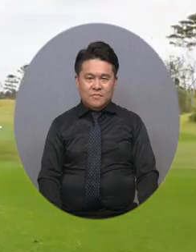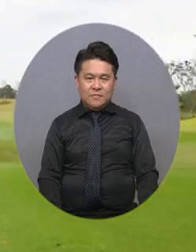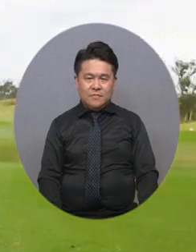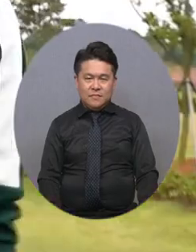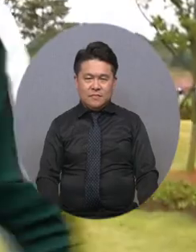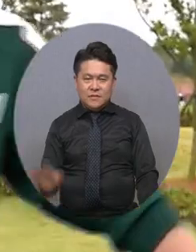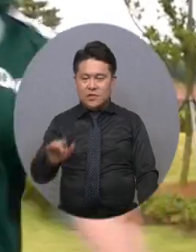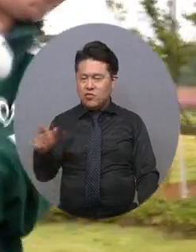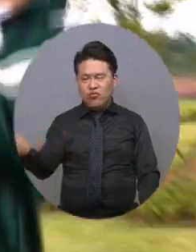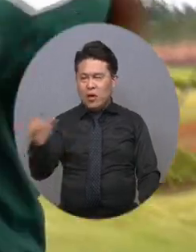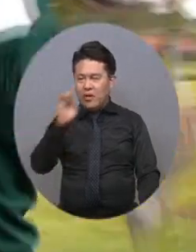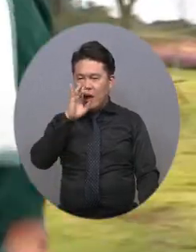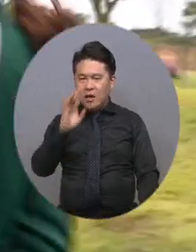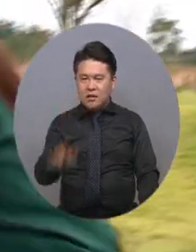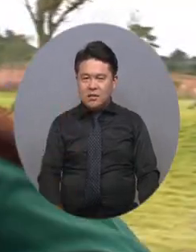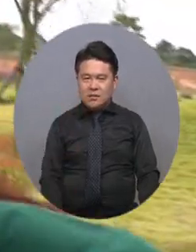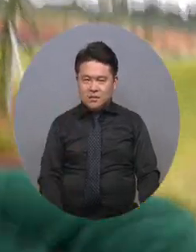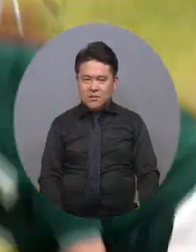죽을 것 같아.